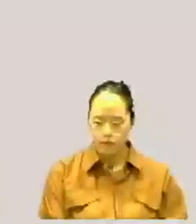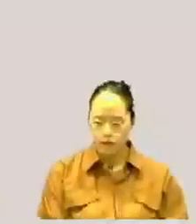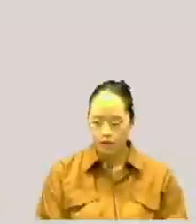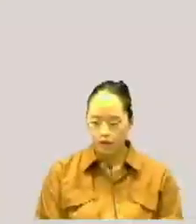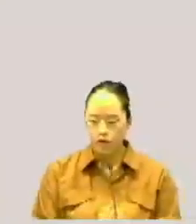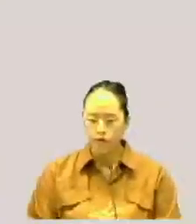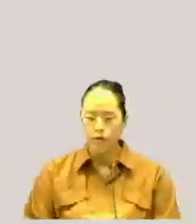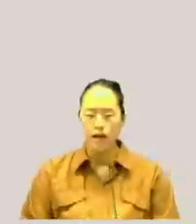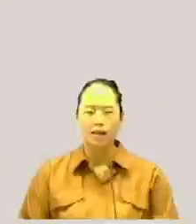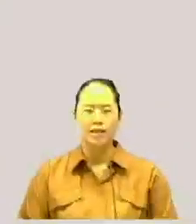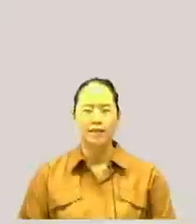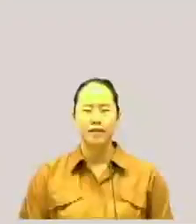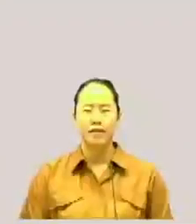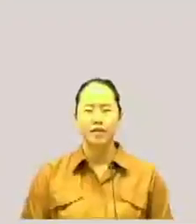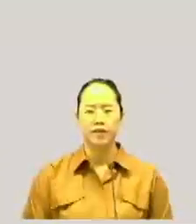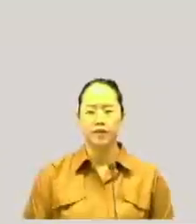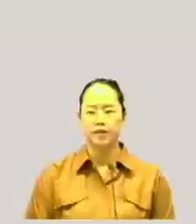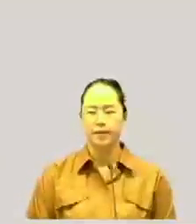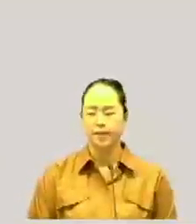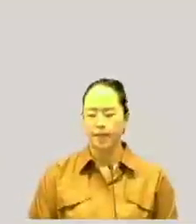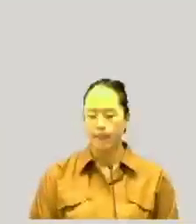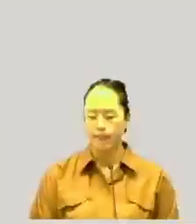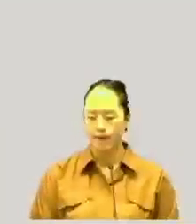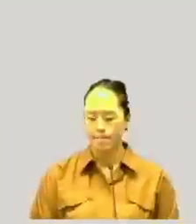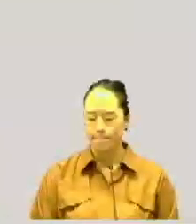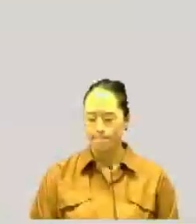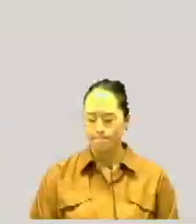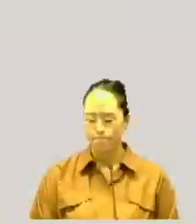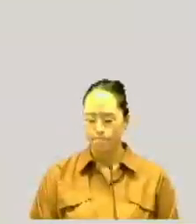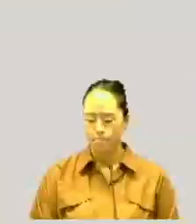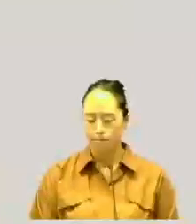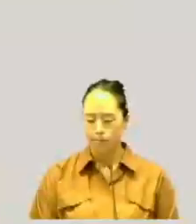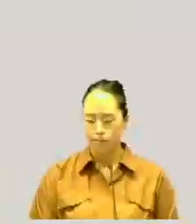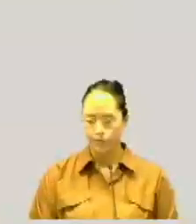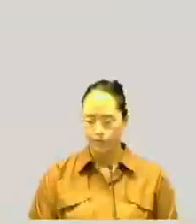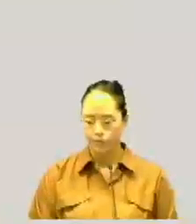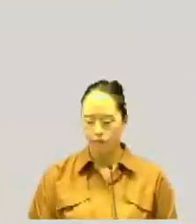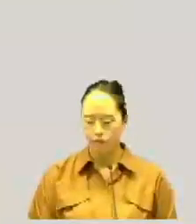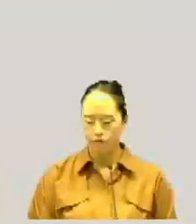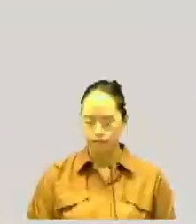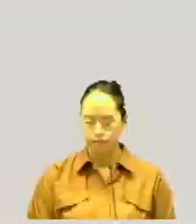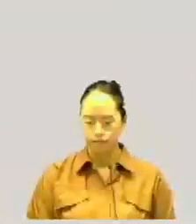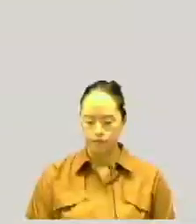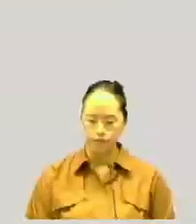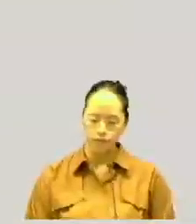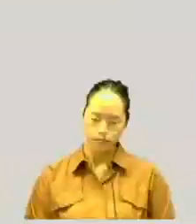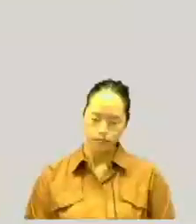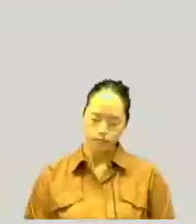在这个中间的圣经的中间部分，同样也充满了神的邀请。